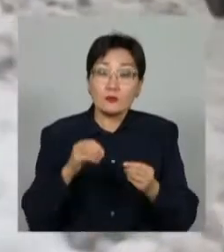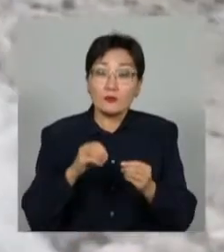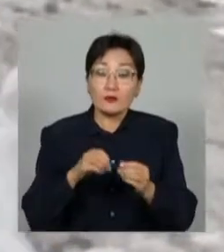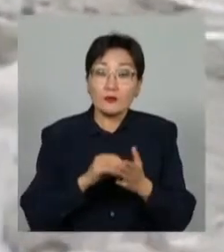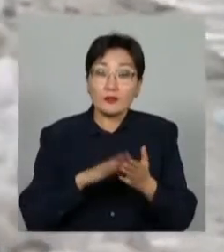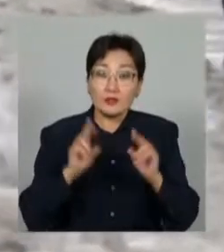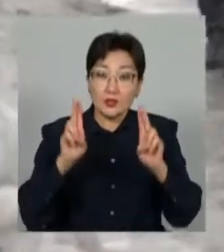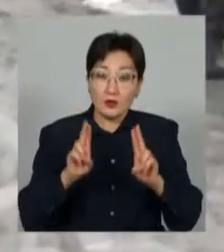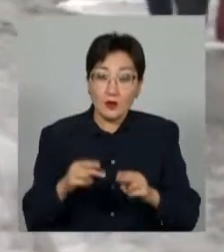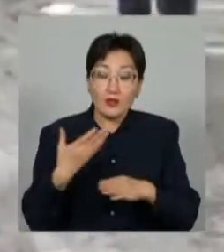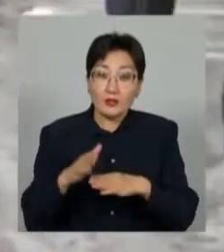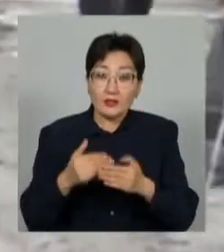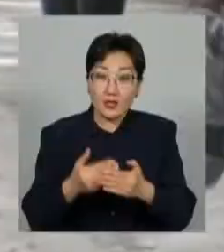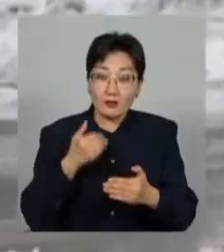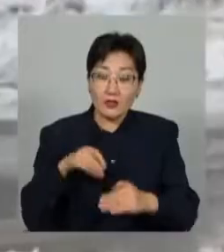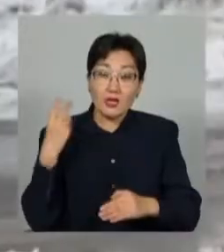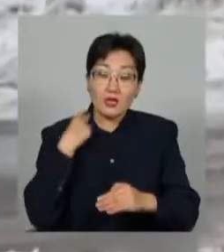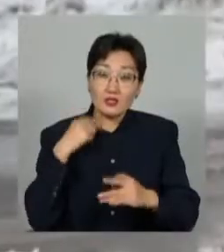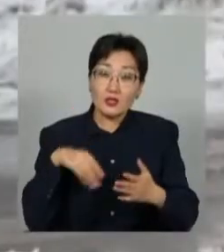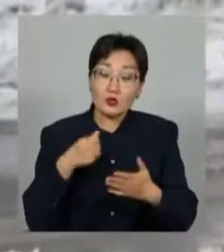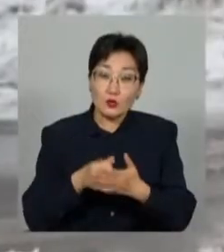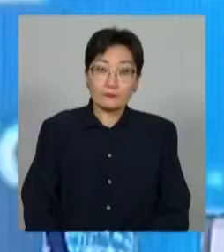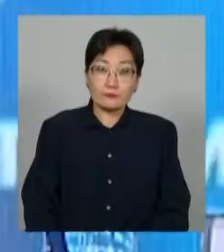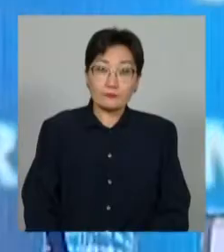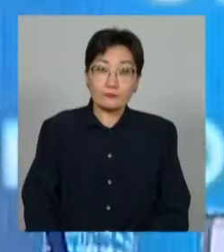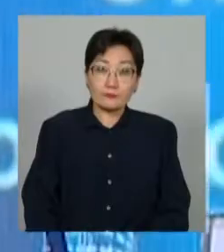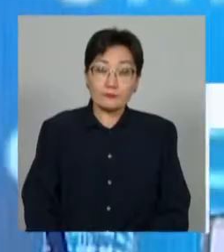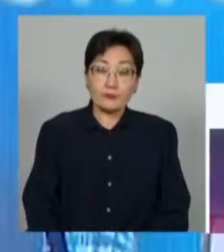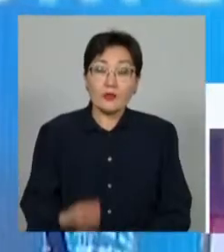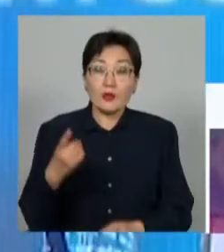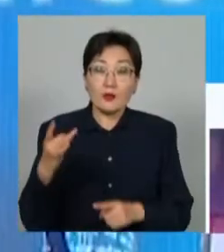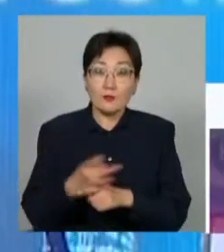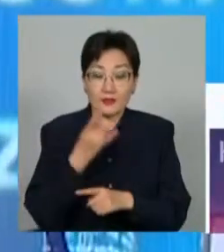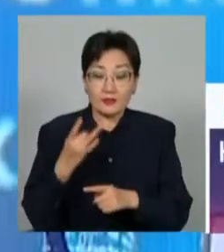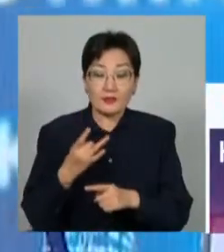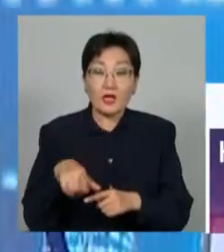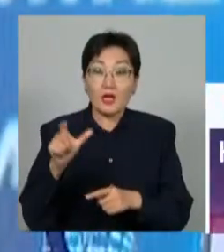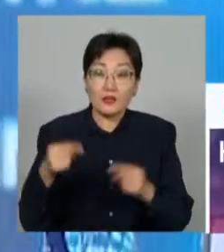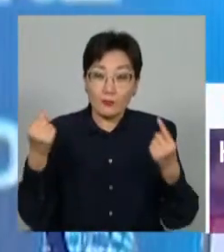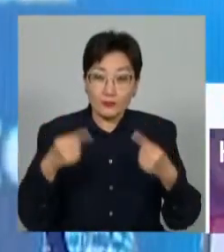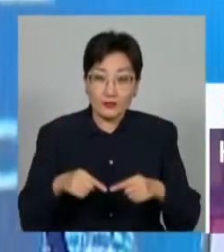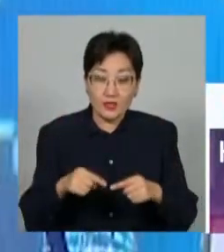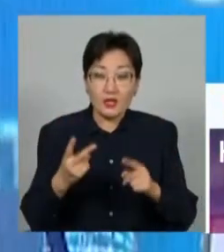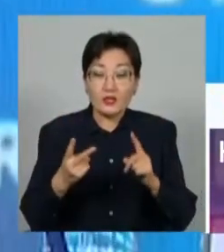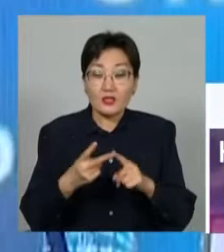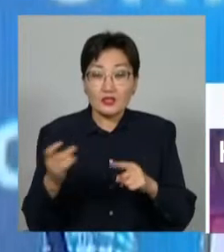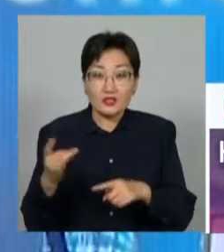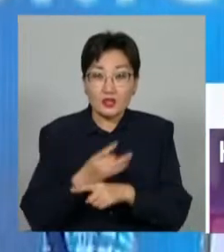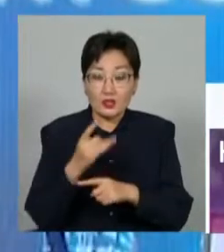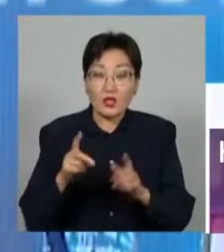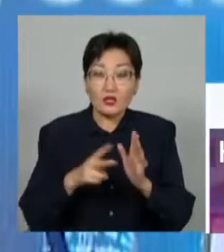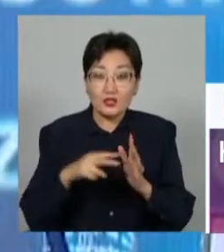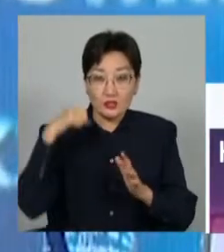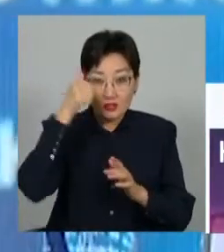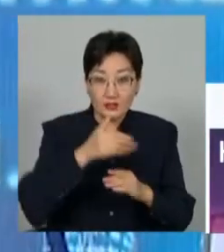тәртіппен кредиторлар алдындағы қарыздарды өтеуге жұмсалады. Бір рет адам банкрот болса, екінші рет тек 7 жылдан кейін ғана банкрот болуға